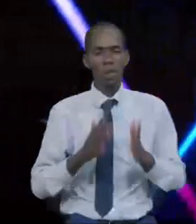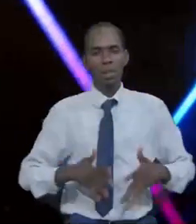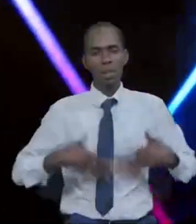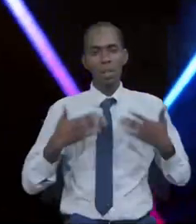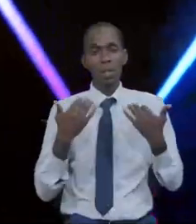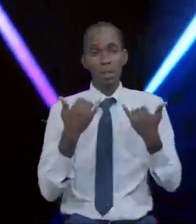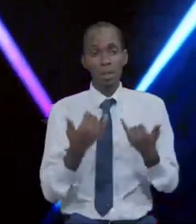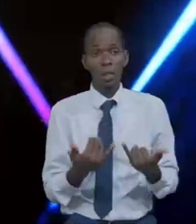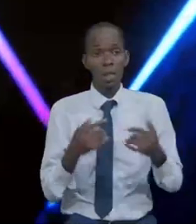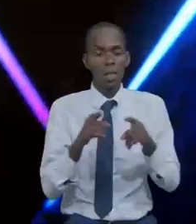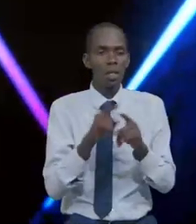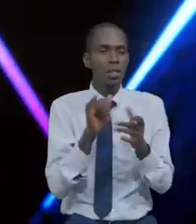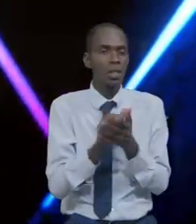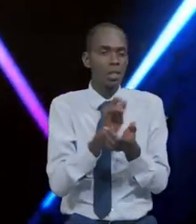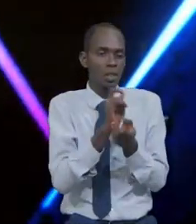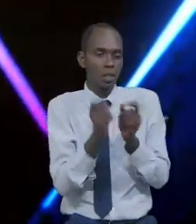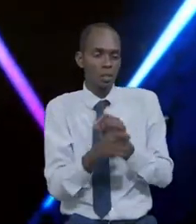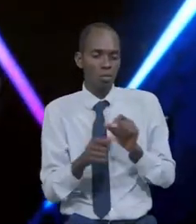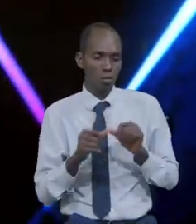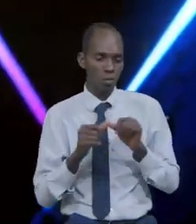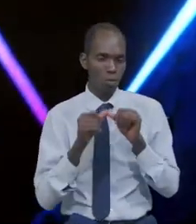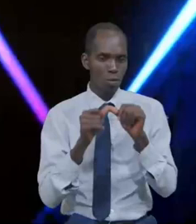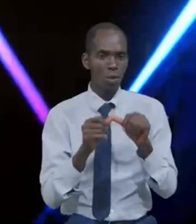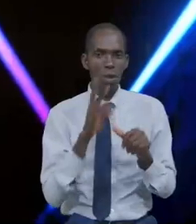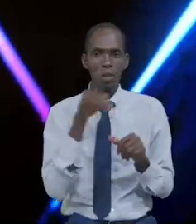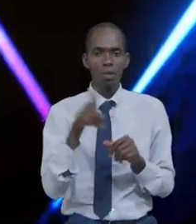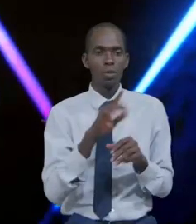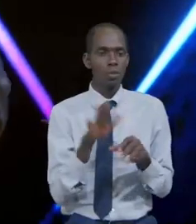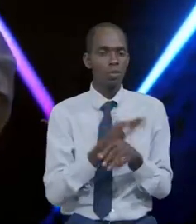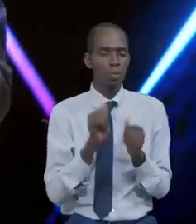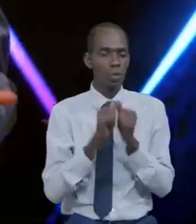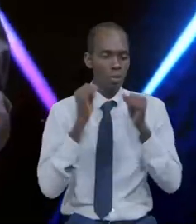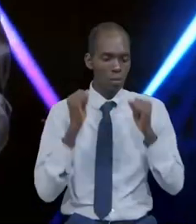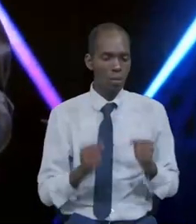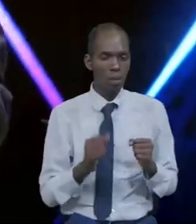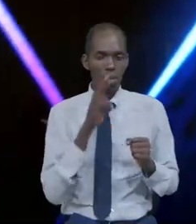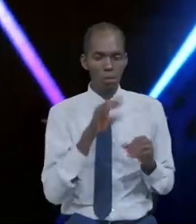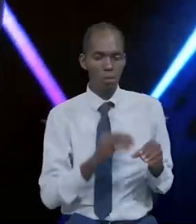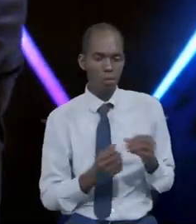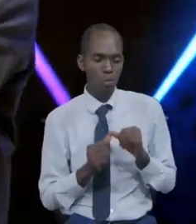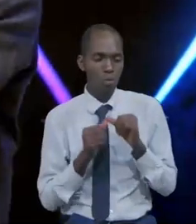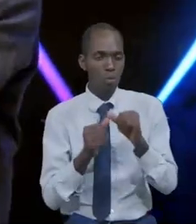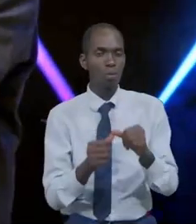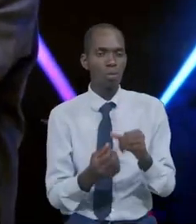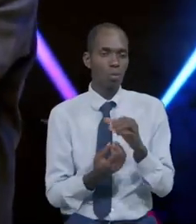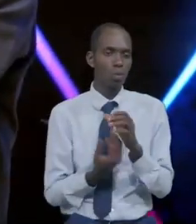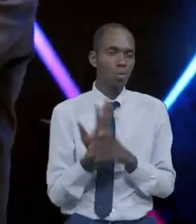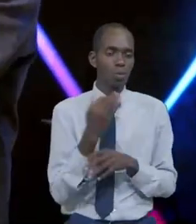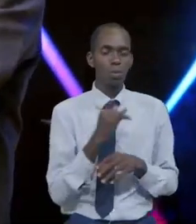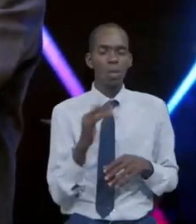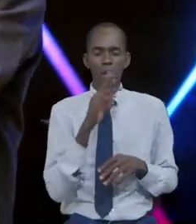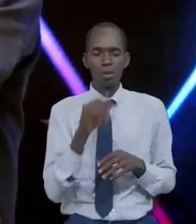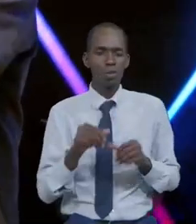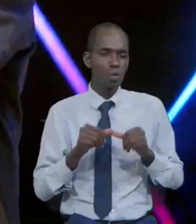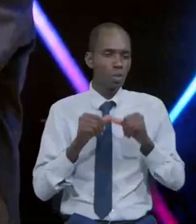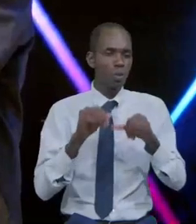changement continue, est-ce que tu es fortifié? Est-ce que tu vas de l'avant? Est-ce que tu crois dans cette conviction? Est-ce que